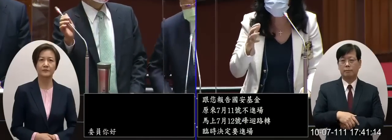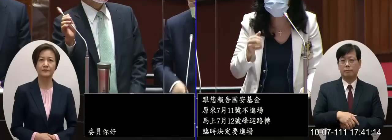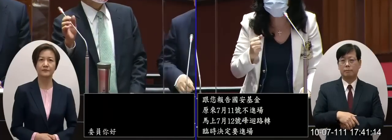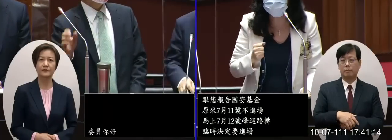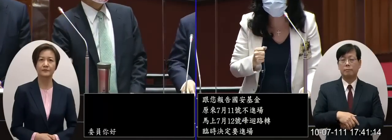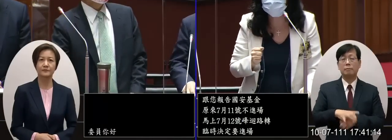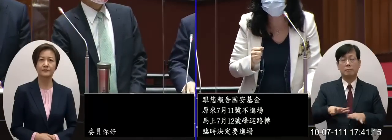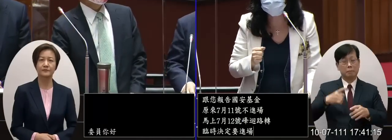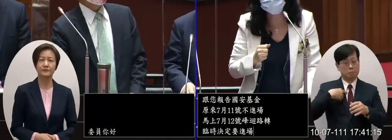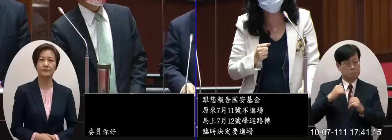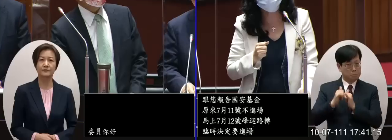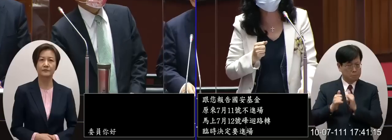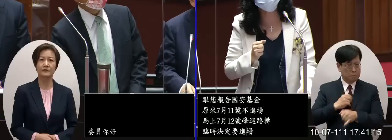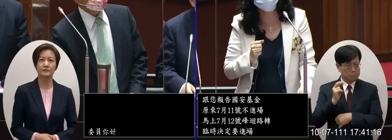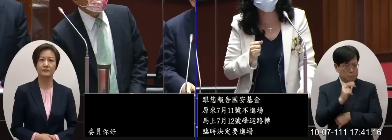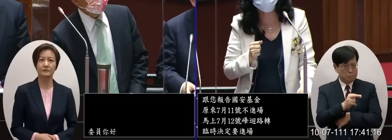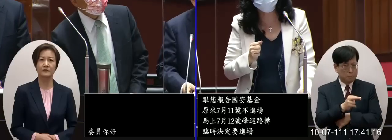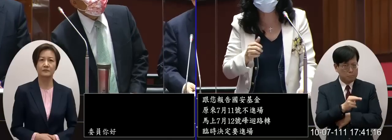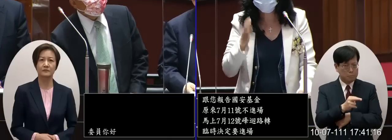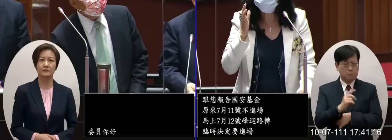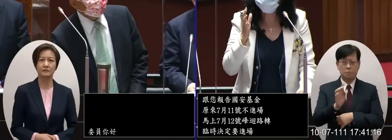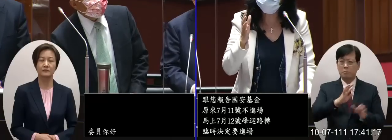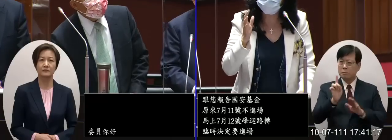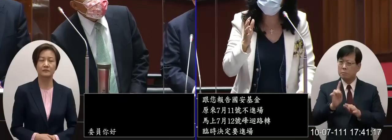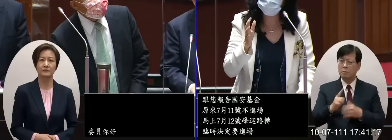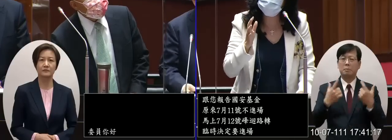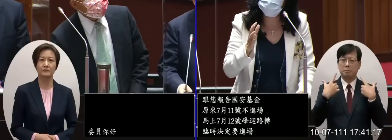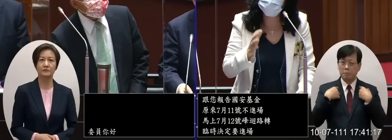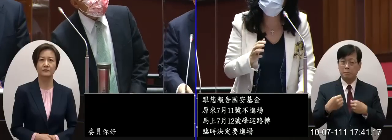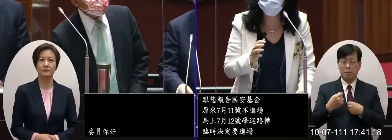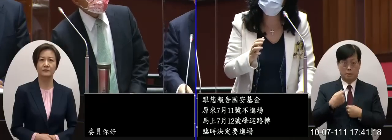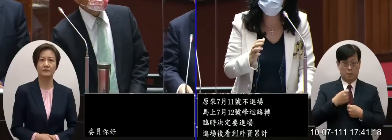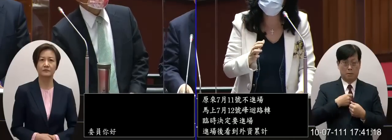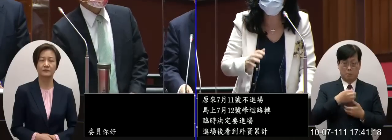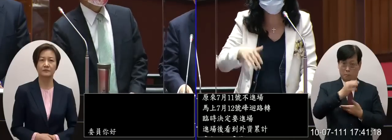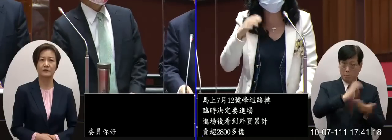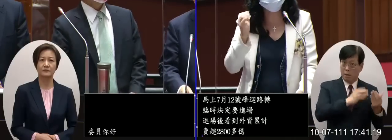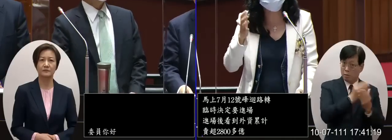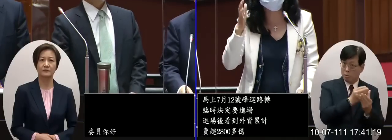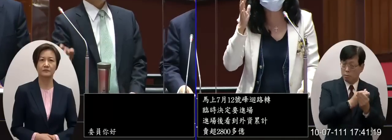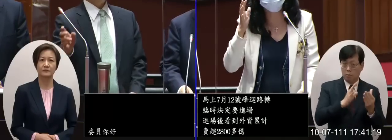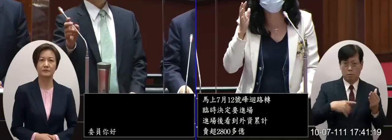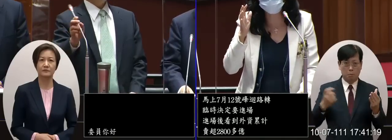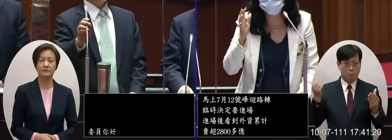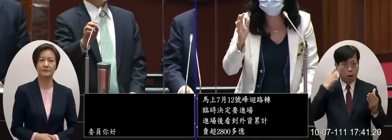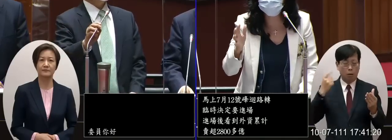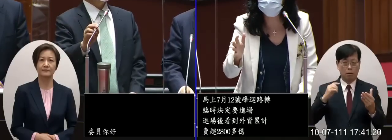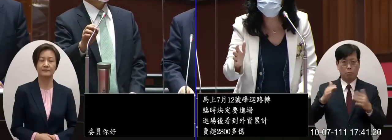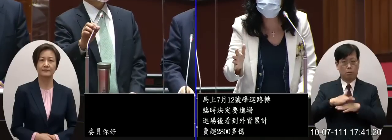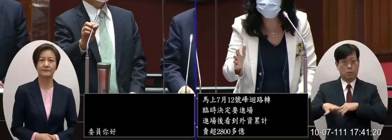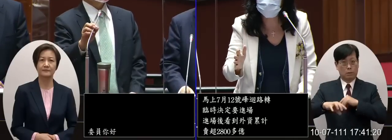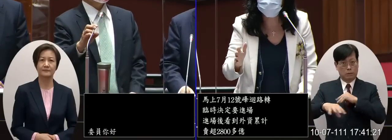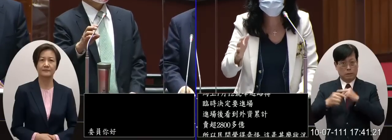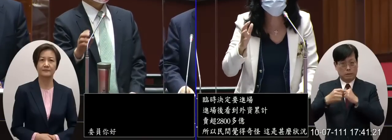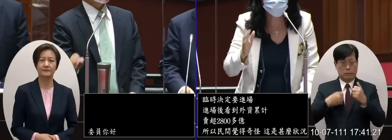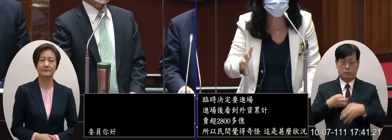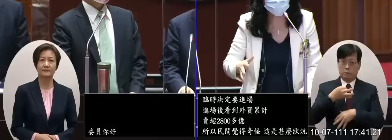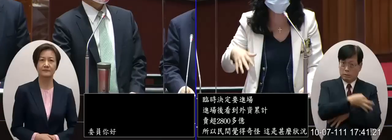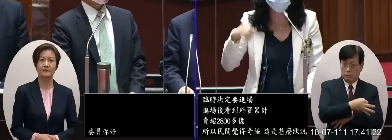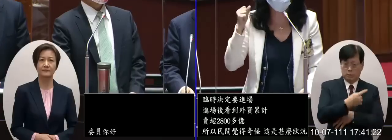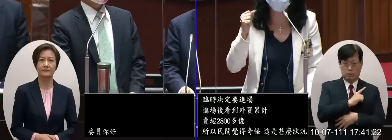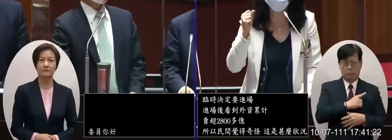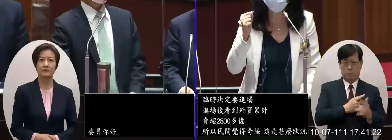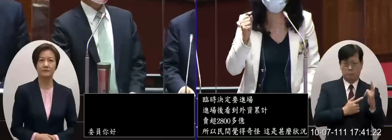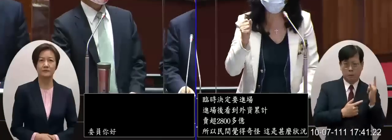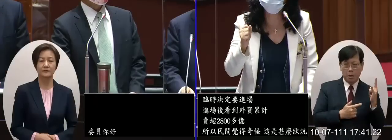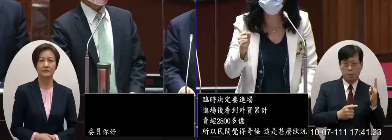所以民间觉得说，哎，奇怪，这是什么状况？本来他要卖股票的，但是听到你国安基金要进场，所